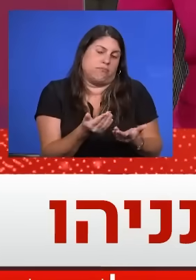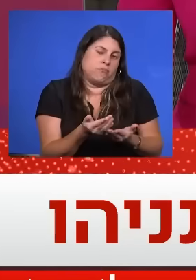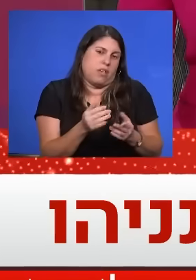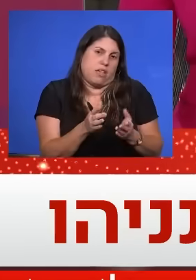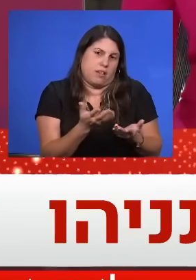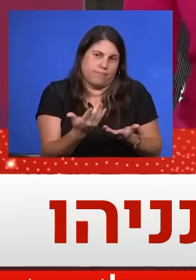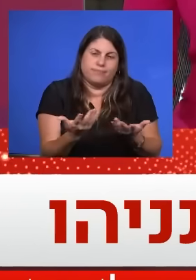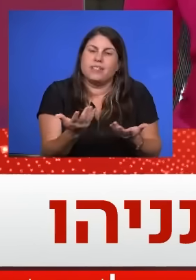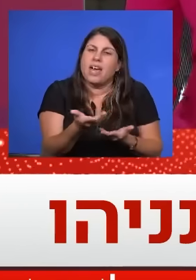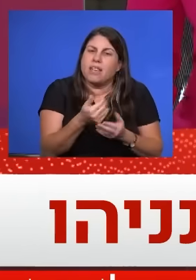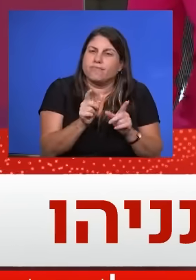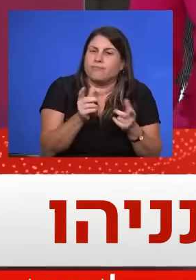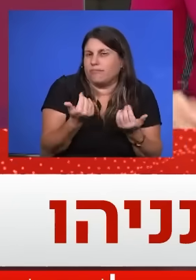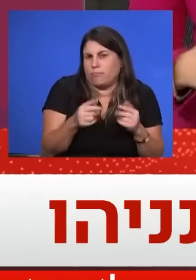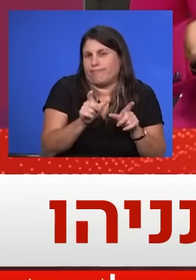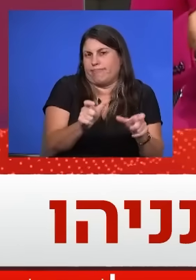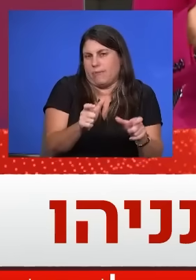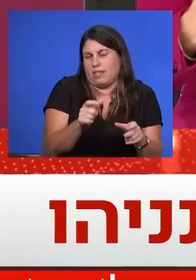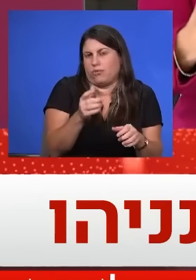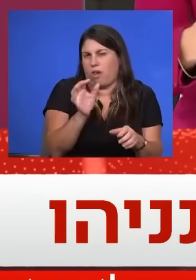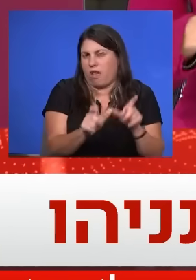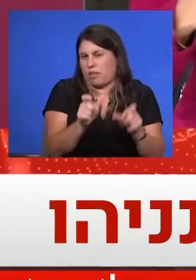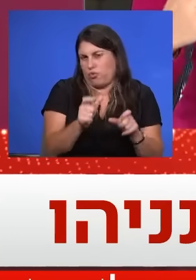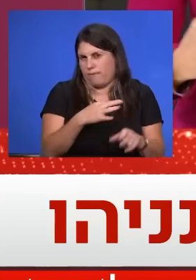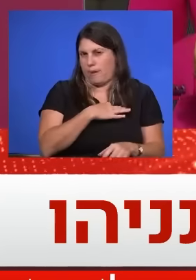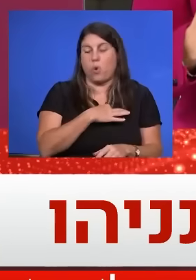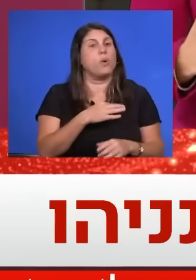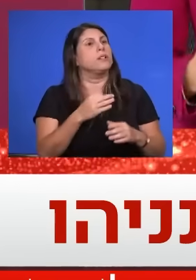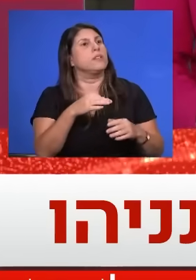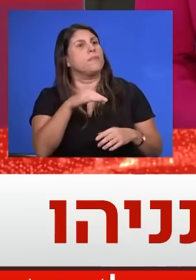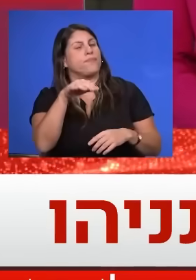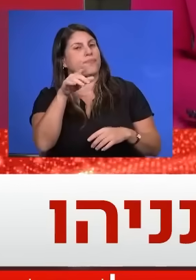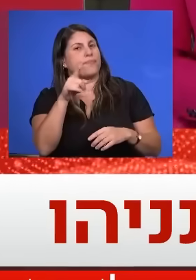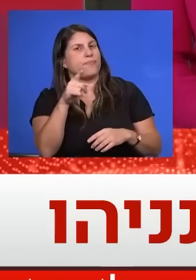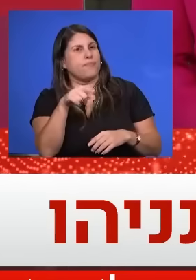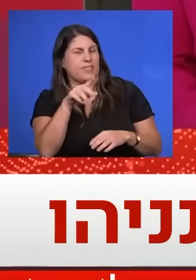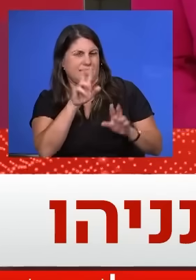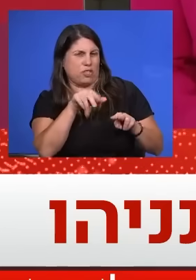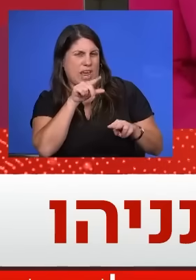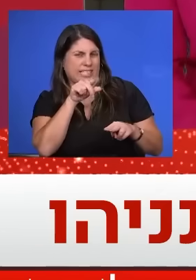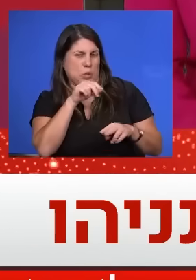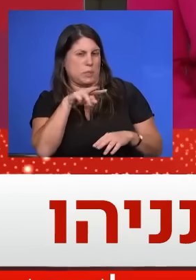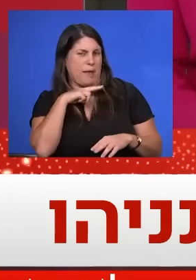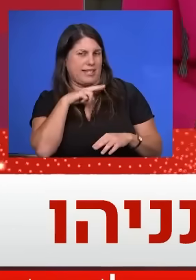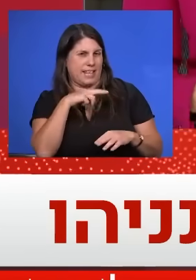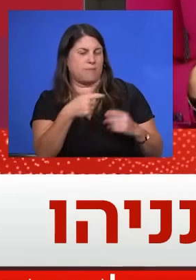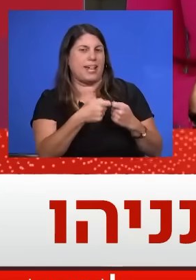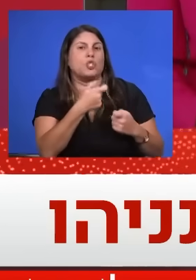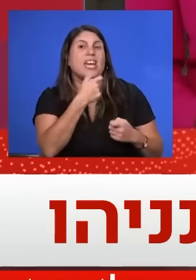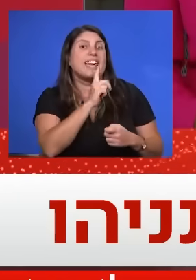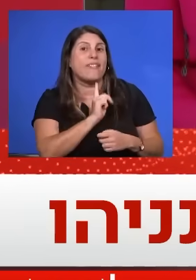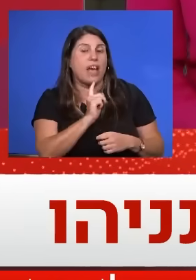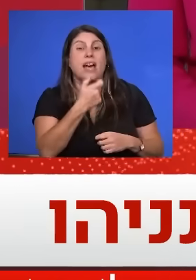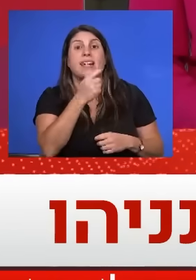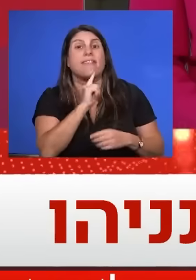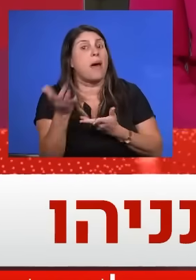על צחי הנגבי, מצייץ היום, תודה לקטר, מצייץ באנגלית. עכשיו, מעבר למלחמה, לקרדיט, קטר מארחת בכירי חמאס, היא מממנת